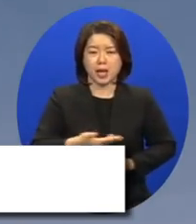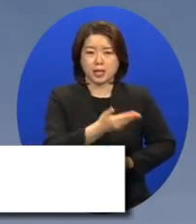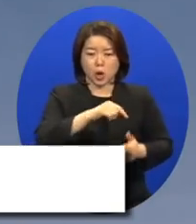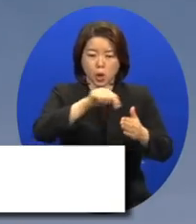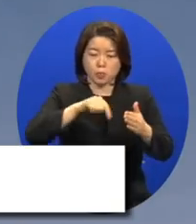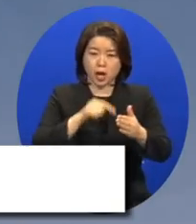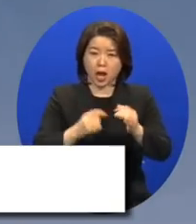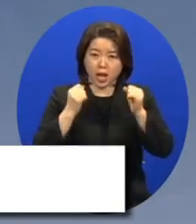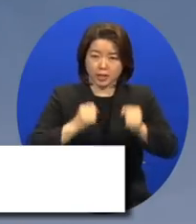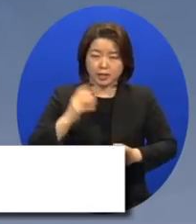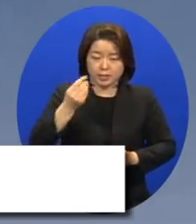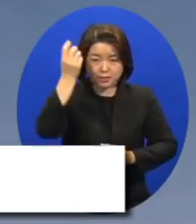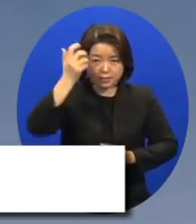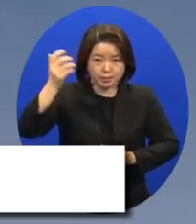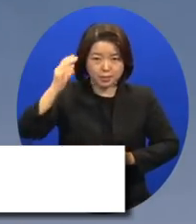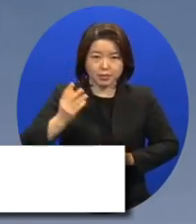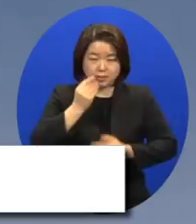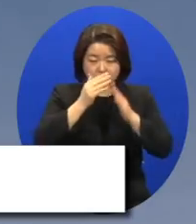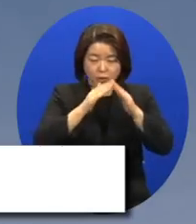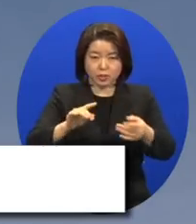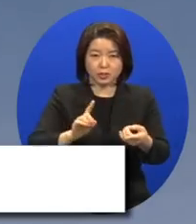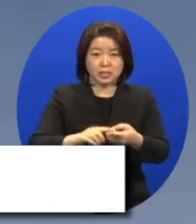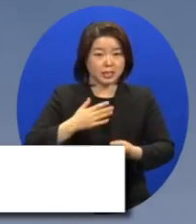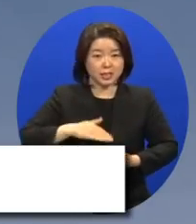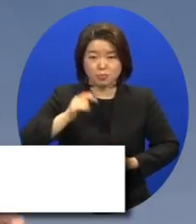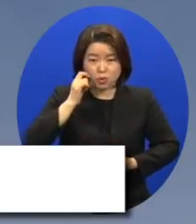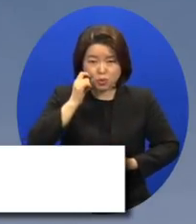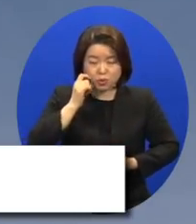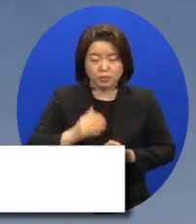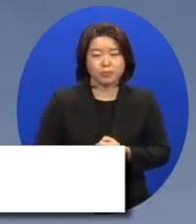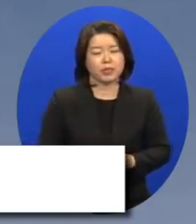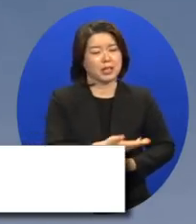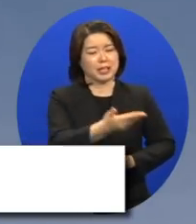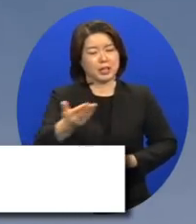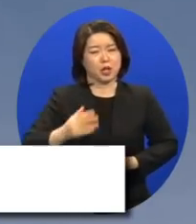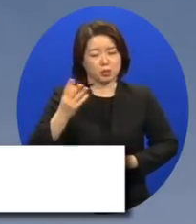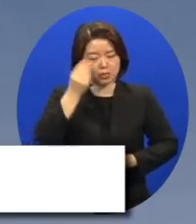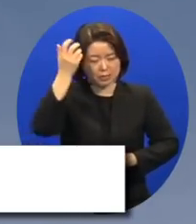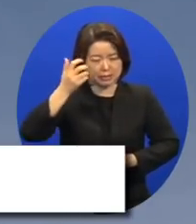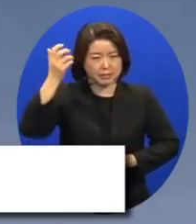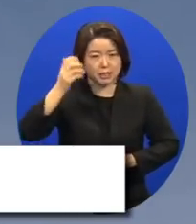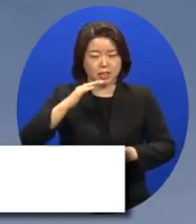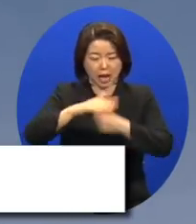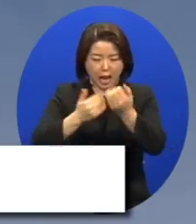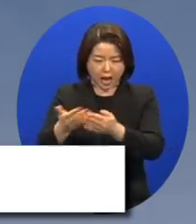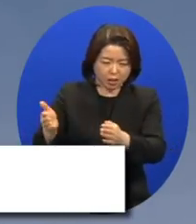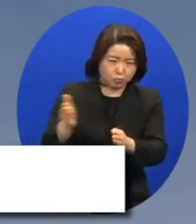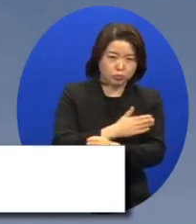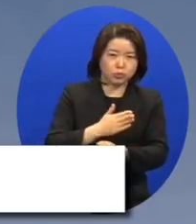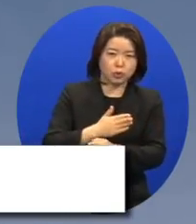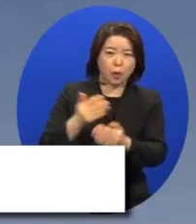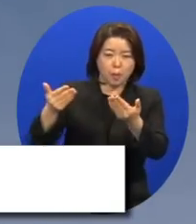성령의 성전 이라는 것을 알지 못합니까 여러분은 성령을 하나님으로부터 받아서 모시고 있습니다